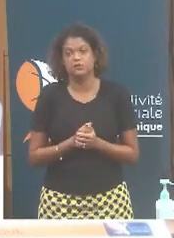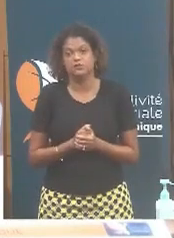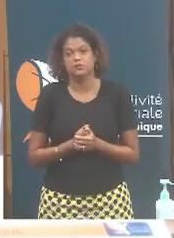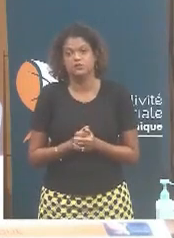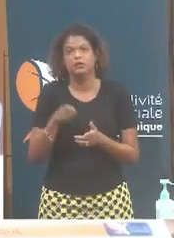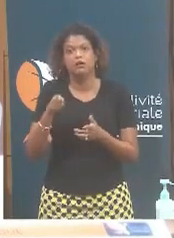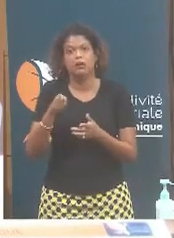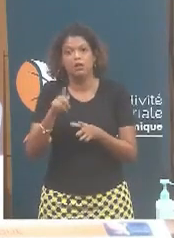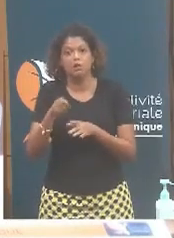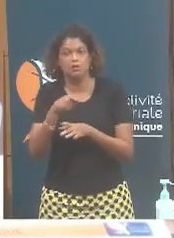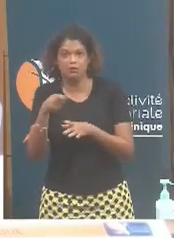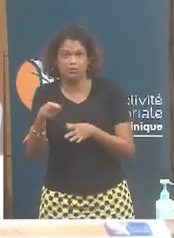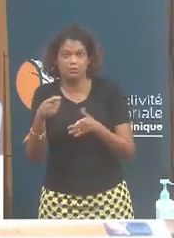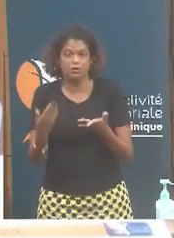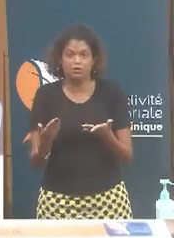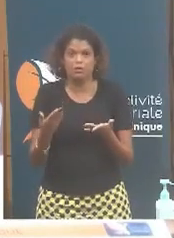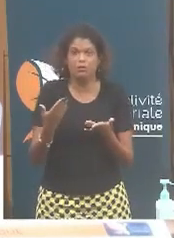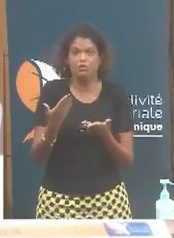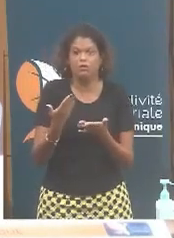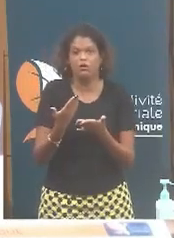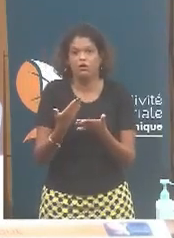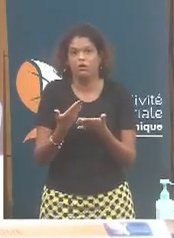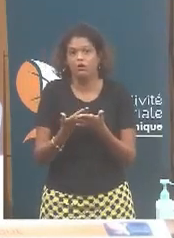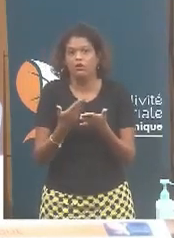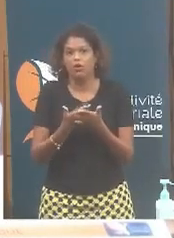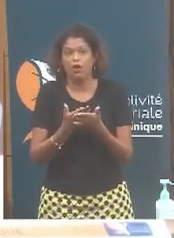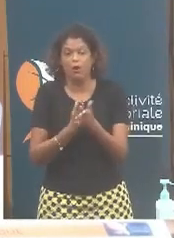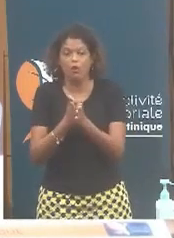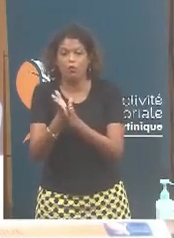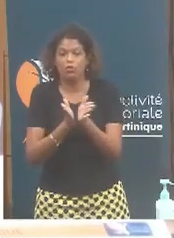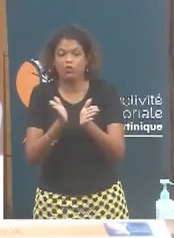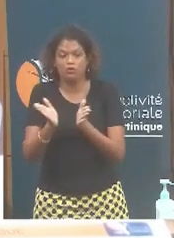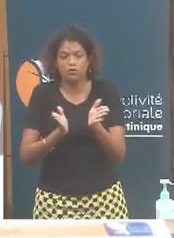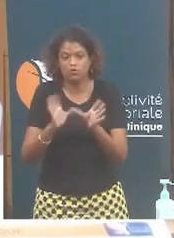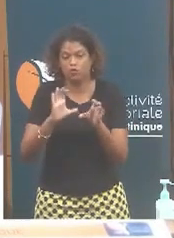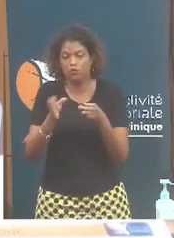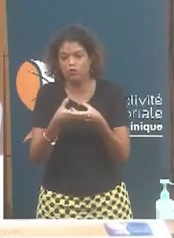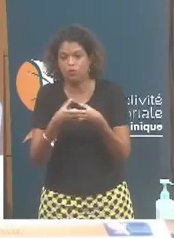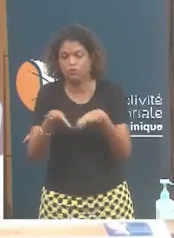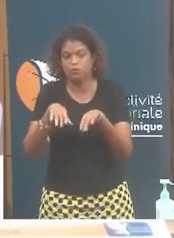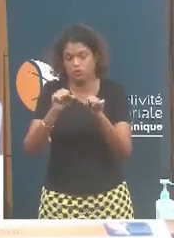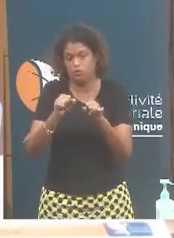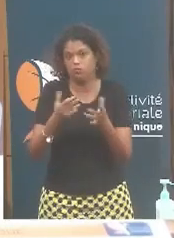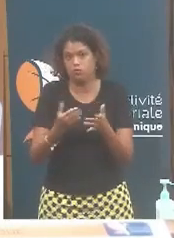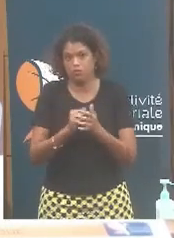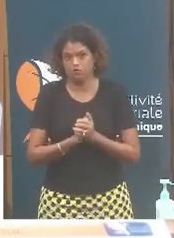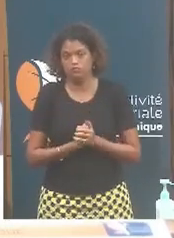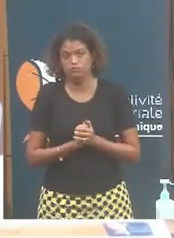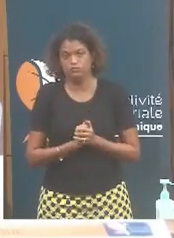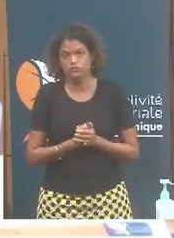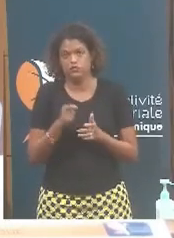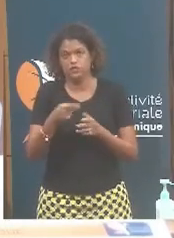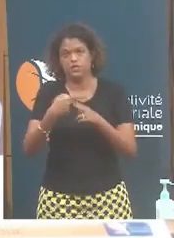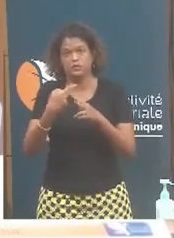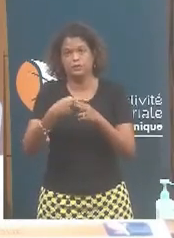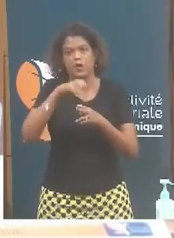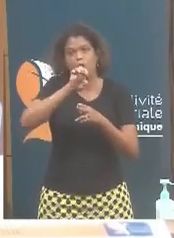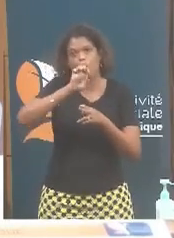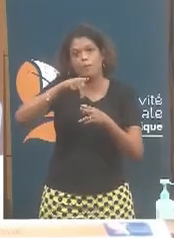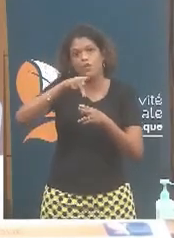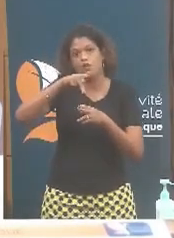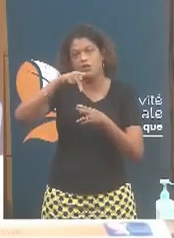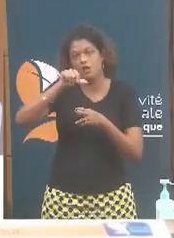devait s'occuper de l'orientation, de la formation et de l'emploi. Ça s'appelait